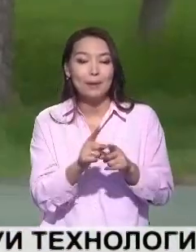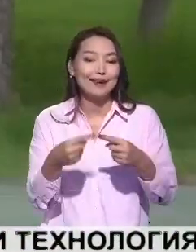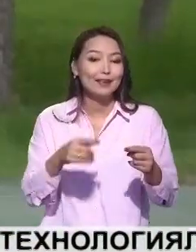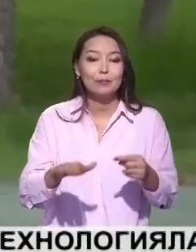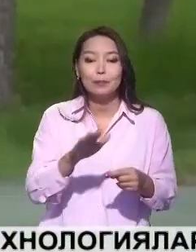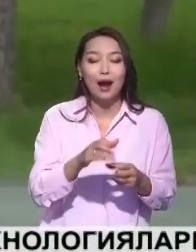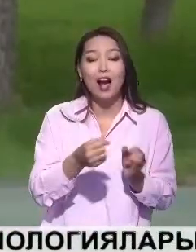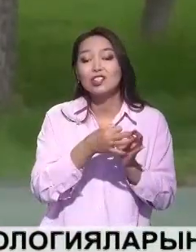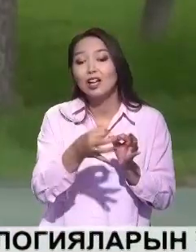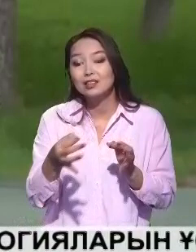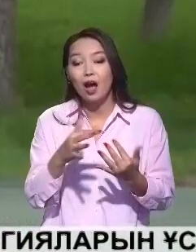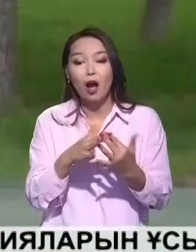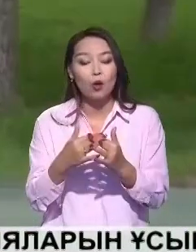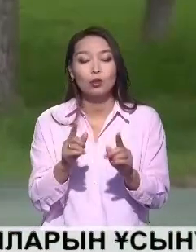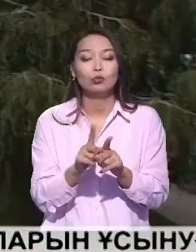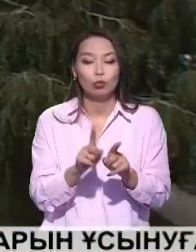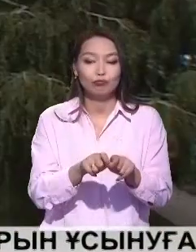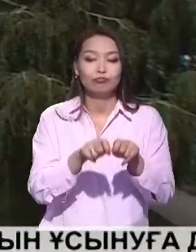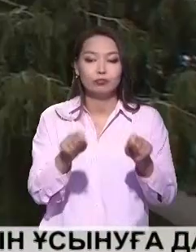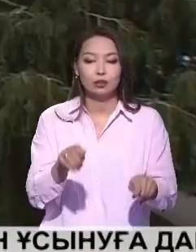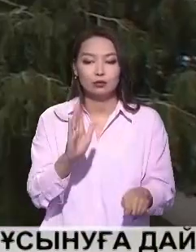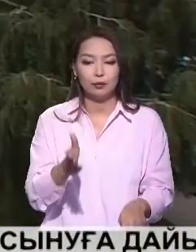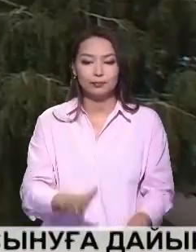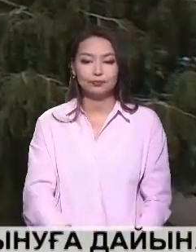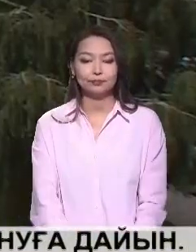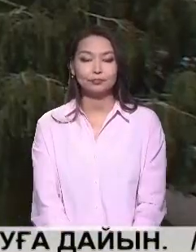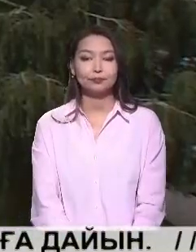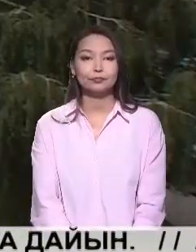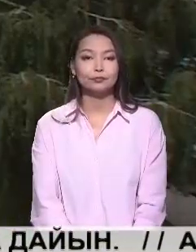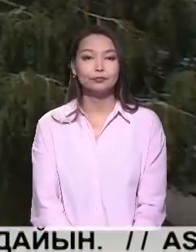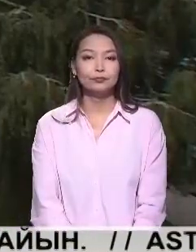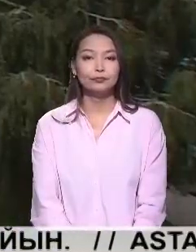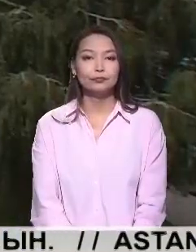емес, шалғайдағы аудандарда да ашылады. Мөлдір Жаққан, Самат Орынбаев, Астана Таймс.